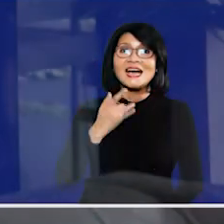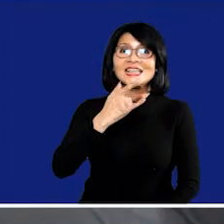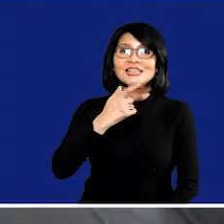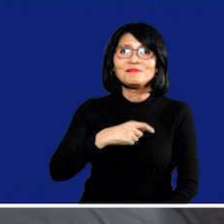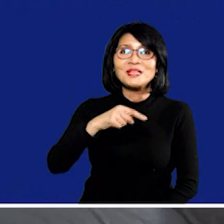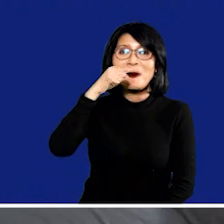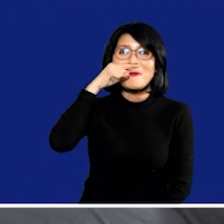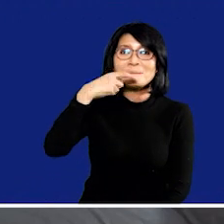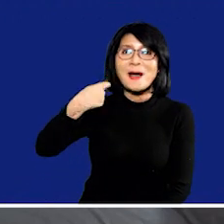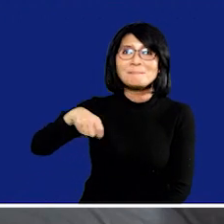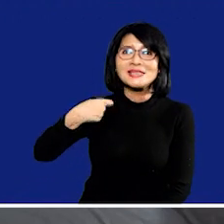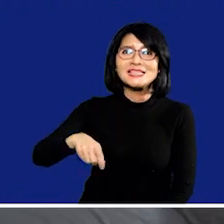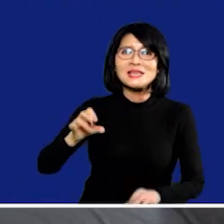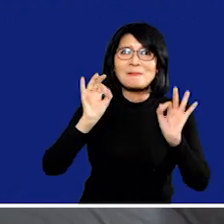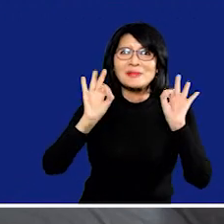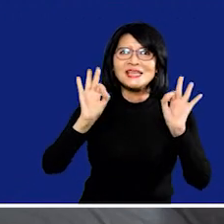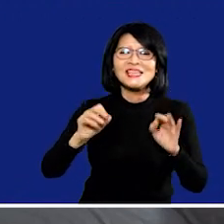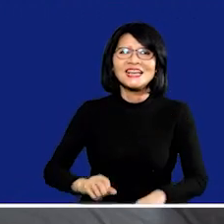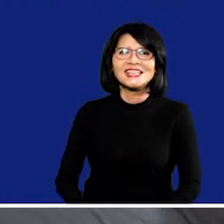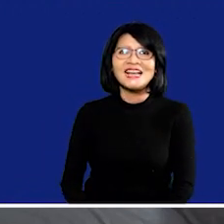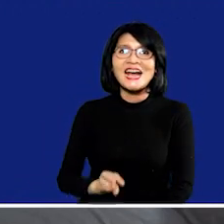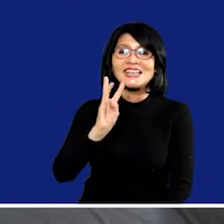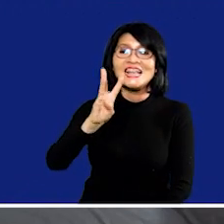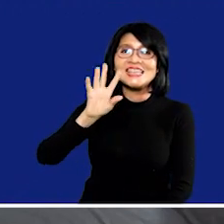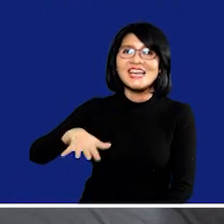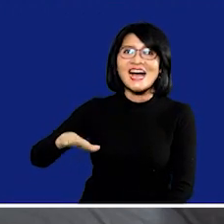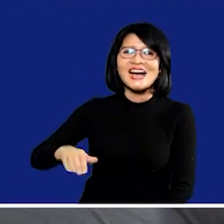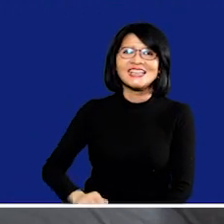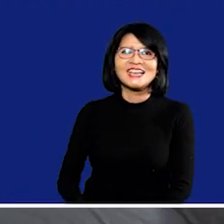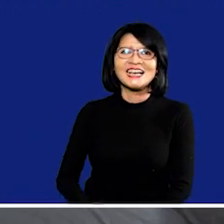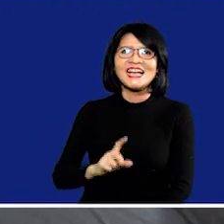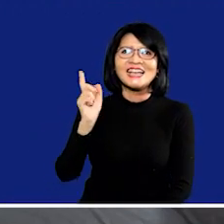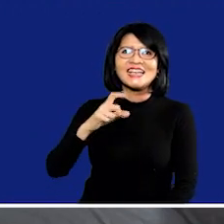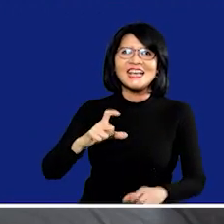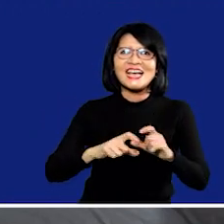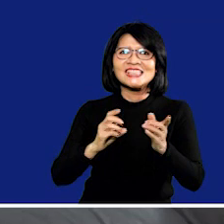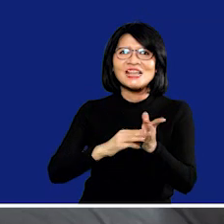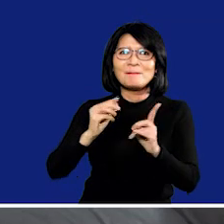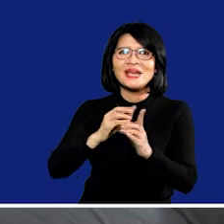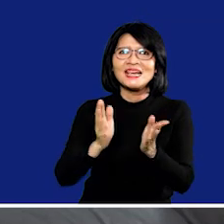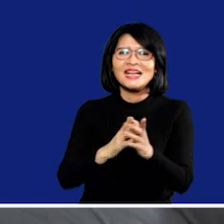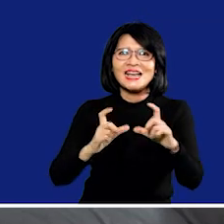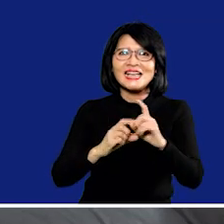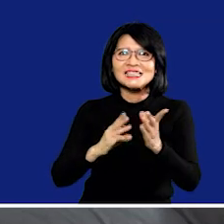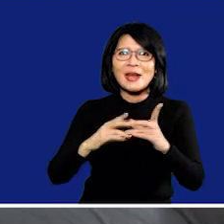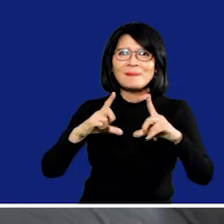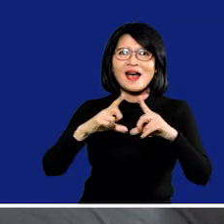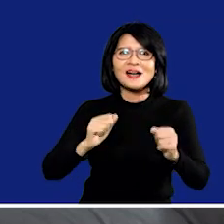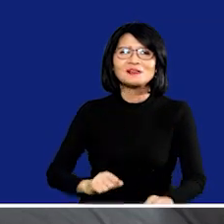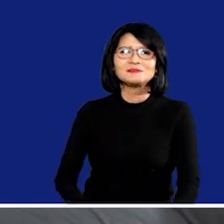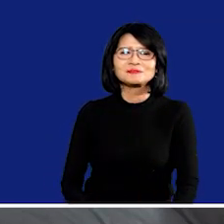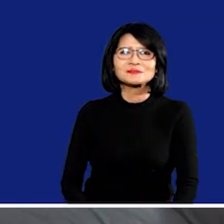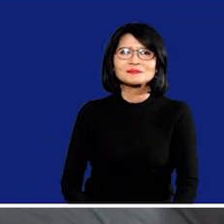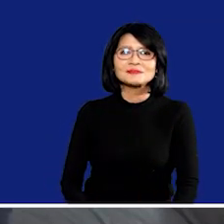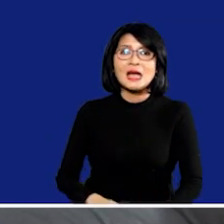Masih bersama Mas Menteri Nadiem Makarim dan juga ada Ria, Rido dan juga Eca dari SMP dan SMA yang karya inspiratifnya telah